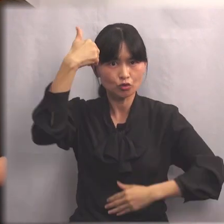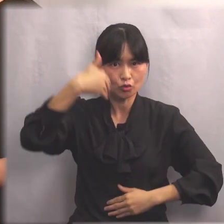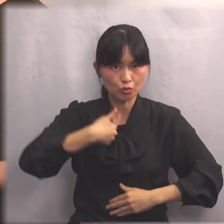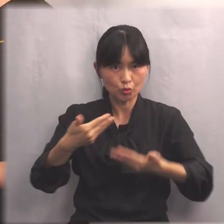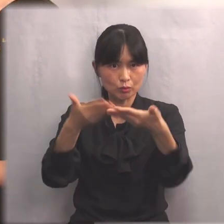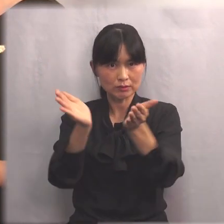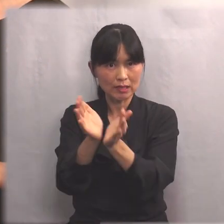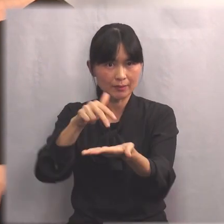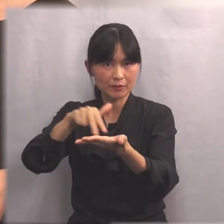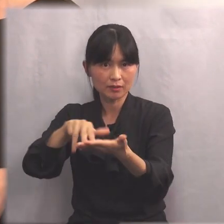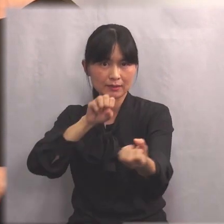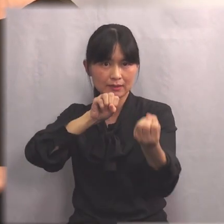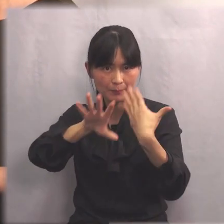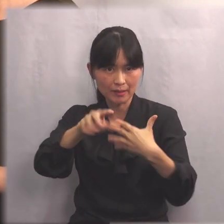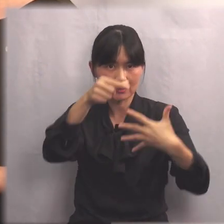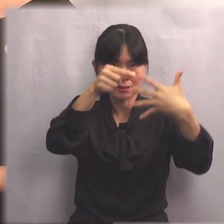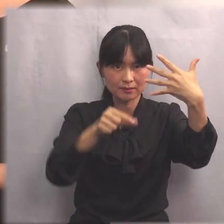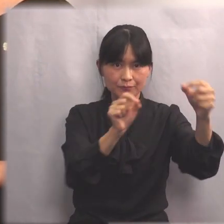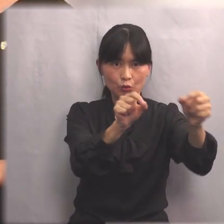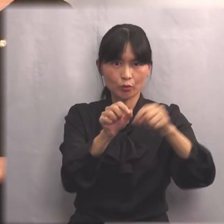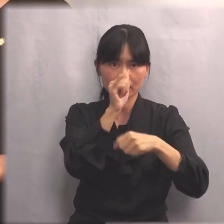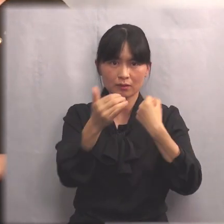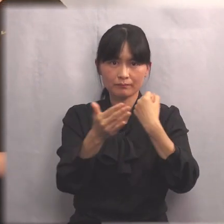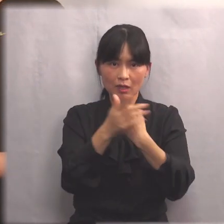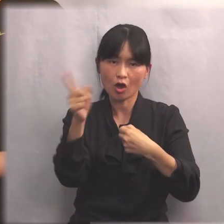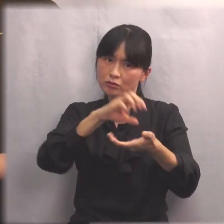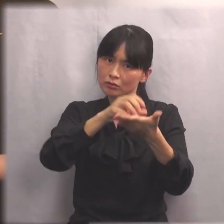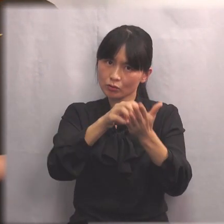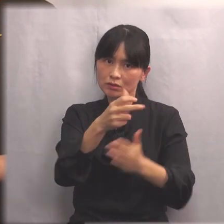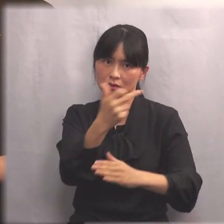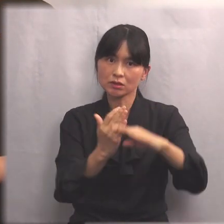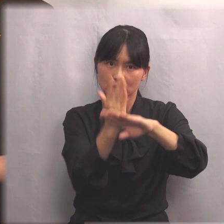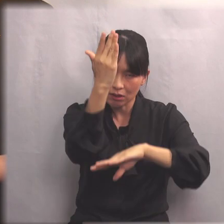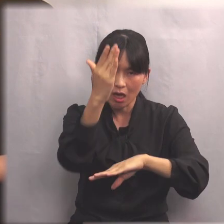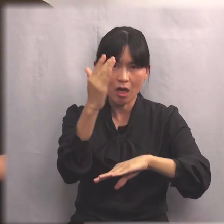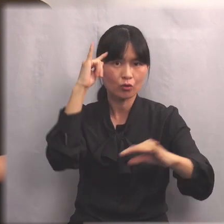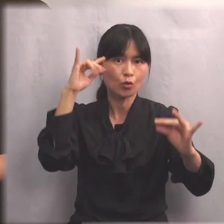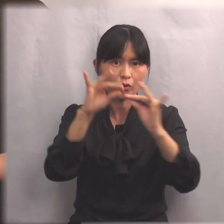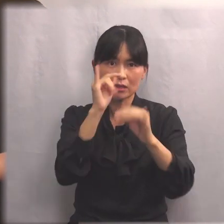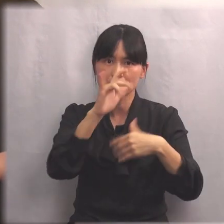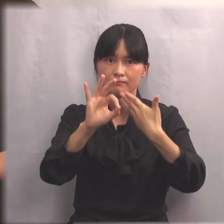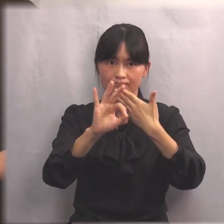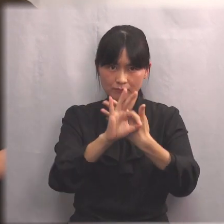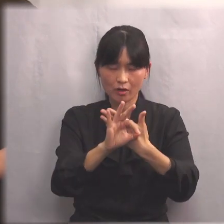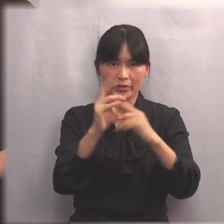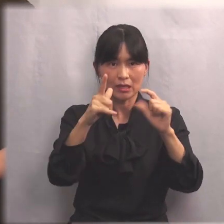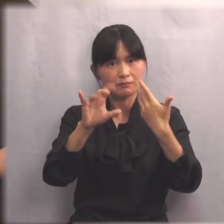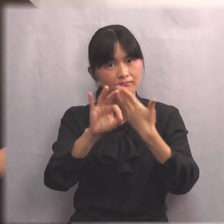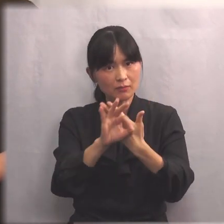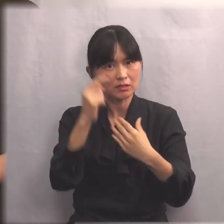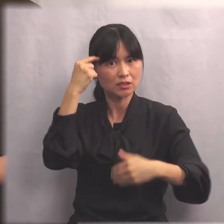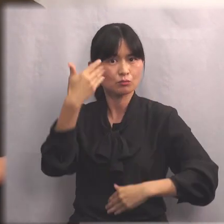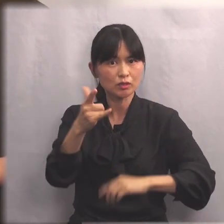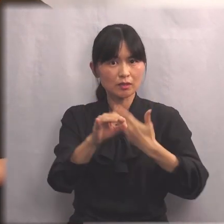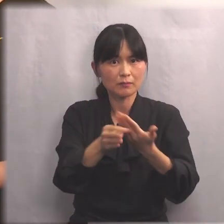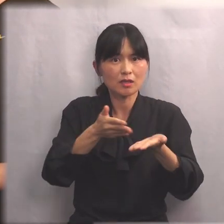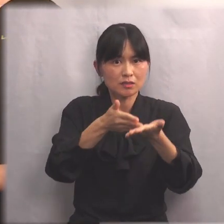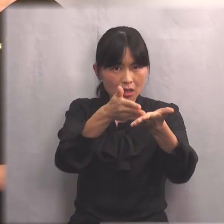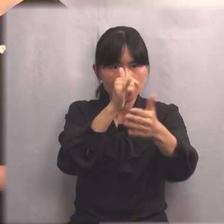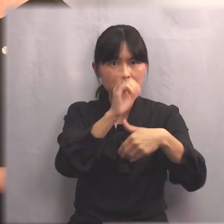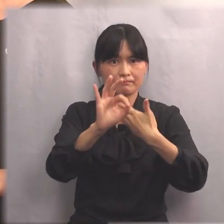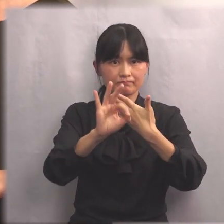하는 시스템을 도입해서 일정 규모 이상의 당권자가 동의하는 질문에 대해서는 혹은 질문이나 제안 사항에